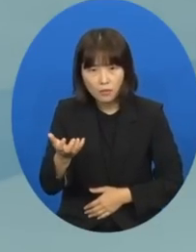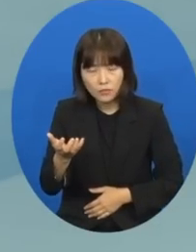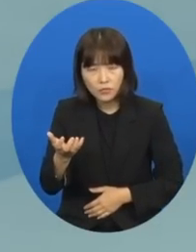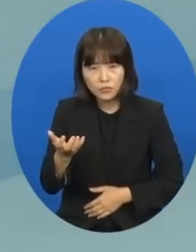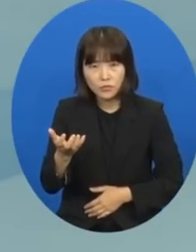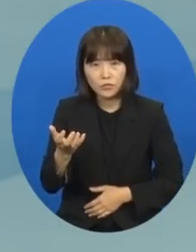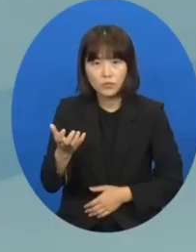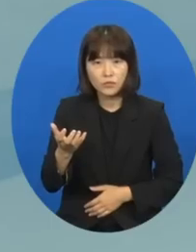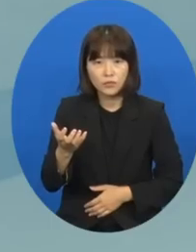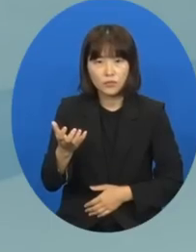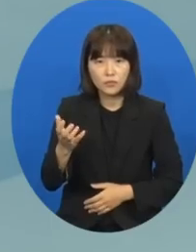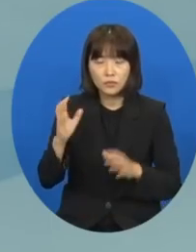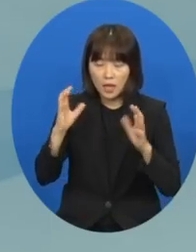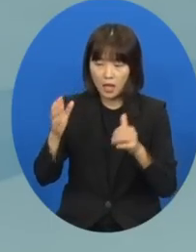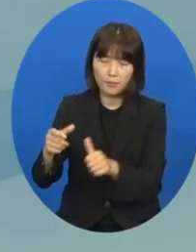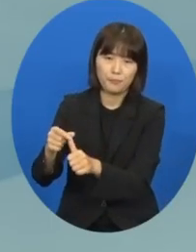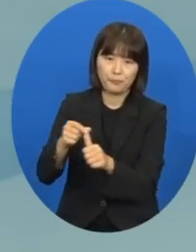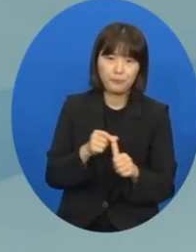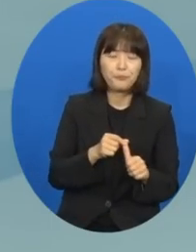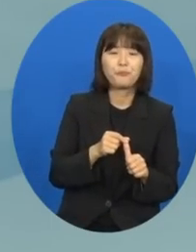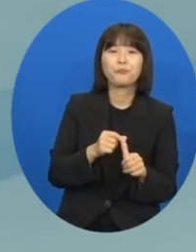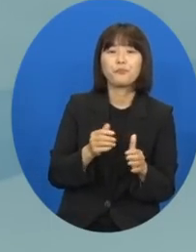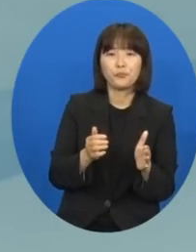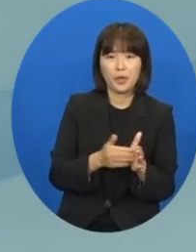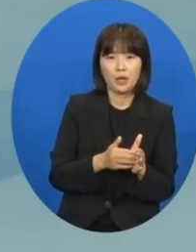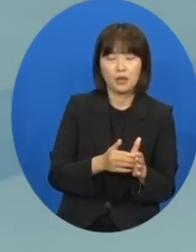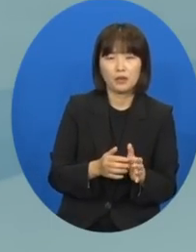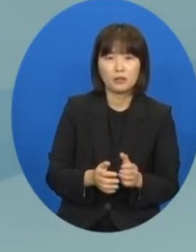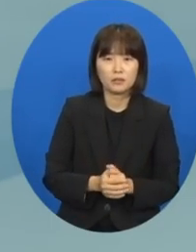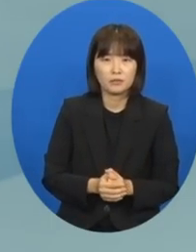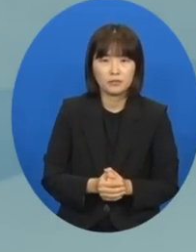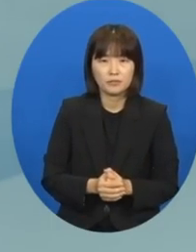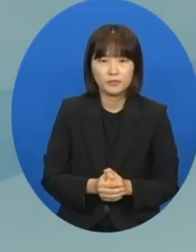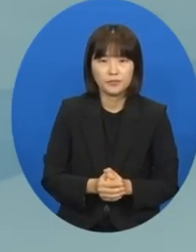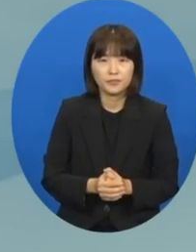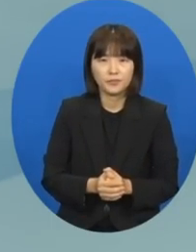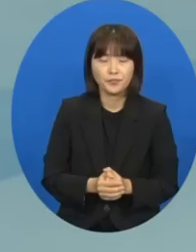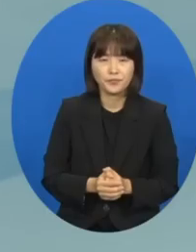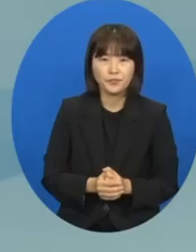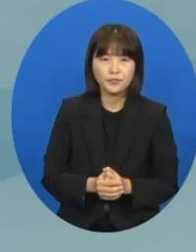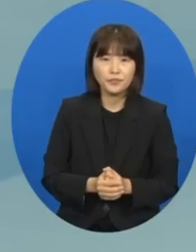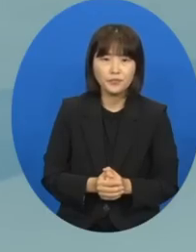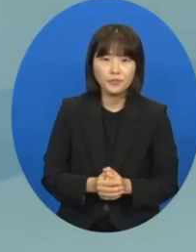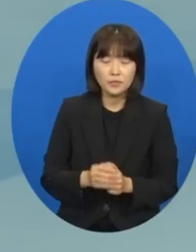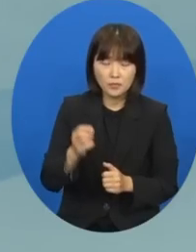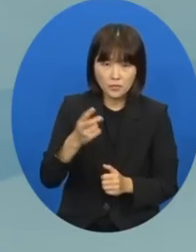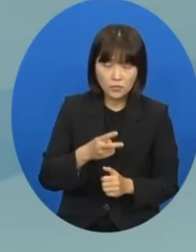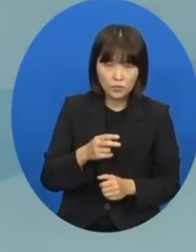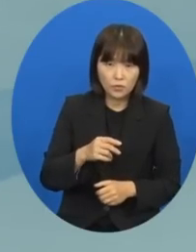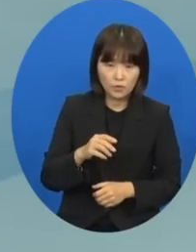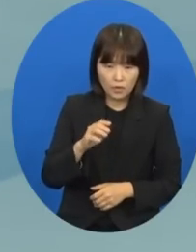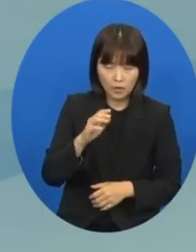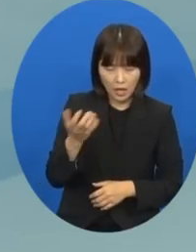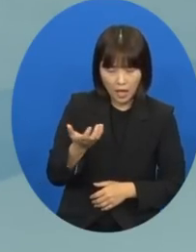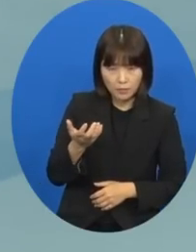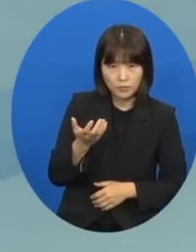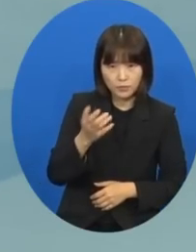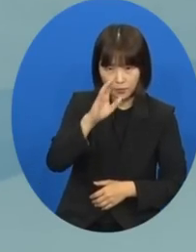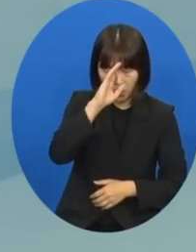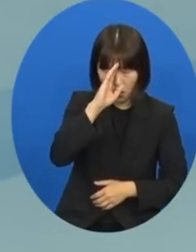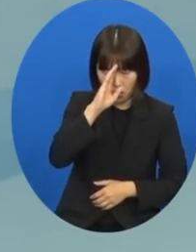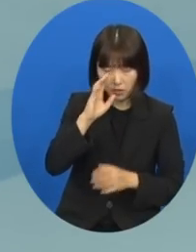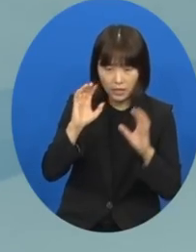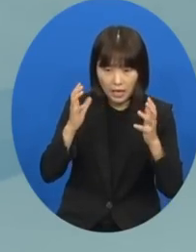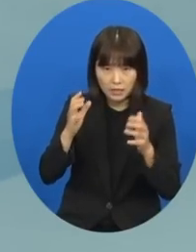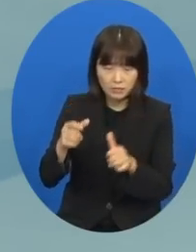있었고요. 구순구결 이 언어 장애를 갖고 태어난 아이도 있고요. 특히 이런 아이들을 주로 입양을 해서